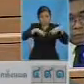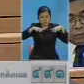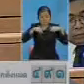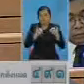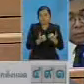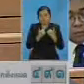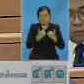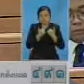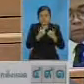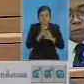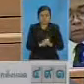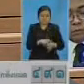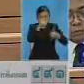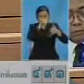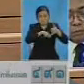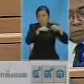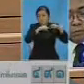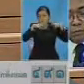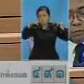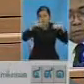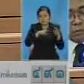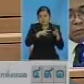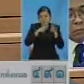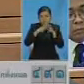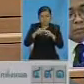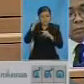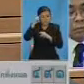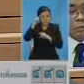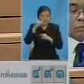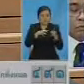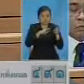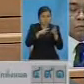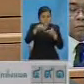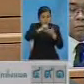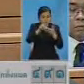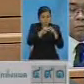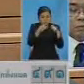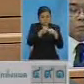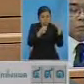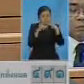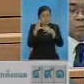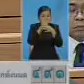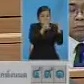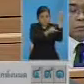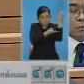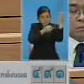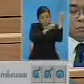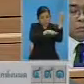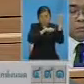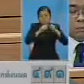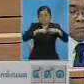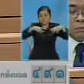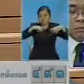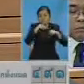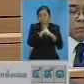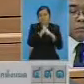ตั้งคนที่ไม่สามารถที่จะใช้กรอบความคิดกับแนวทางในการแก้ไขปัญหาความเดือดร้อนของพี่น้องประชาชนได้